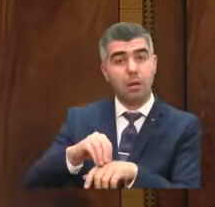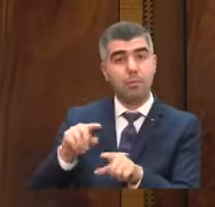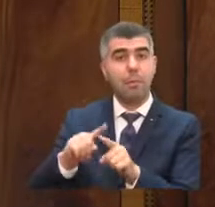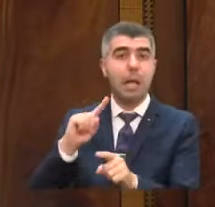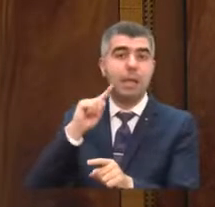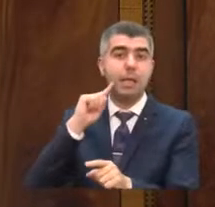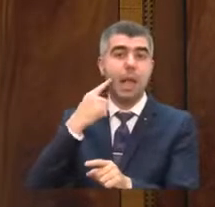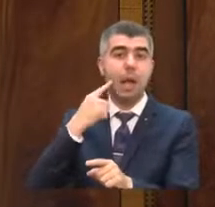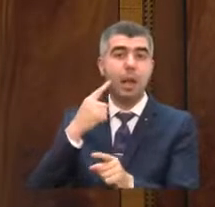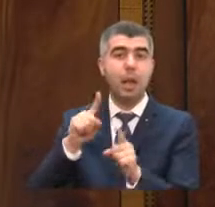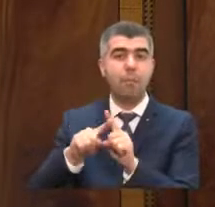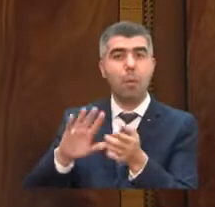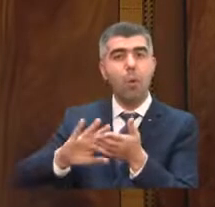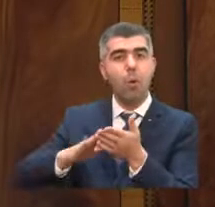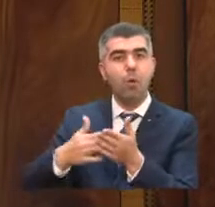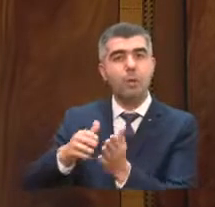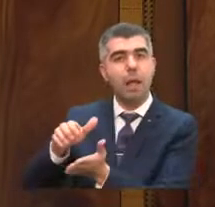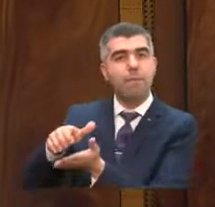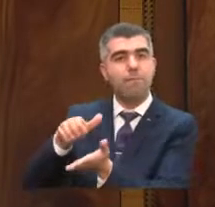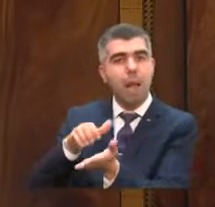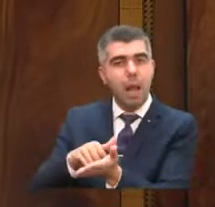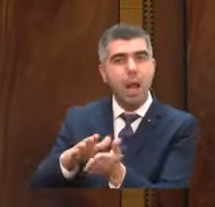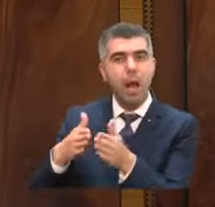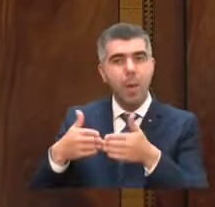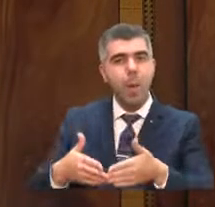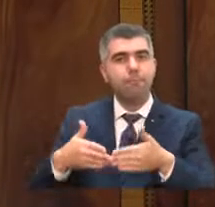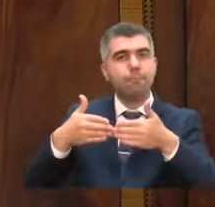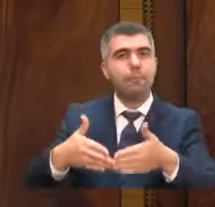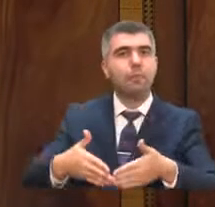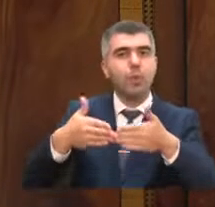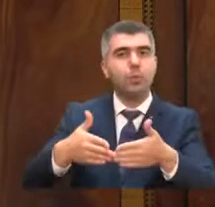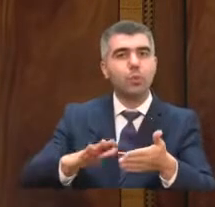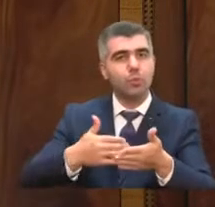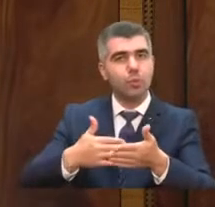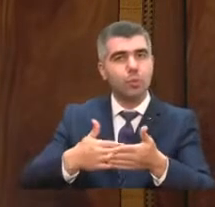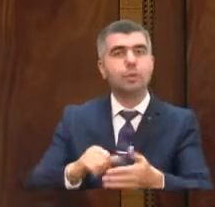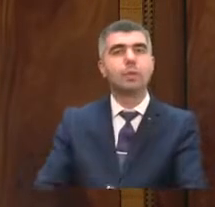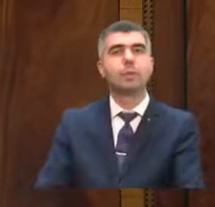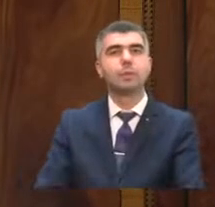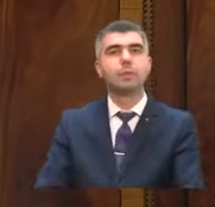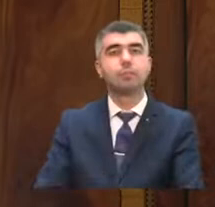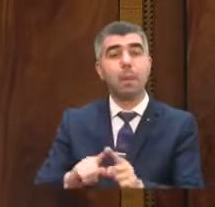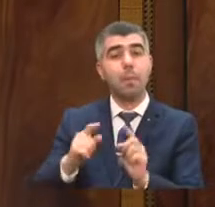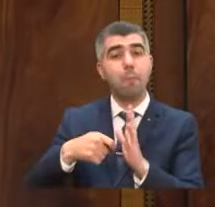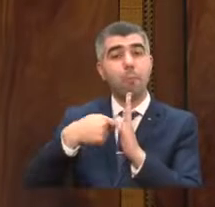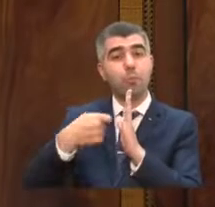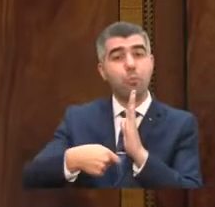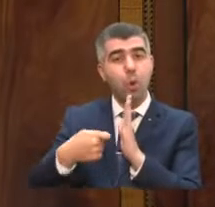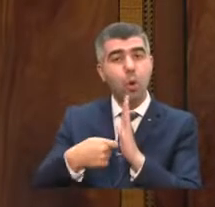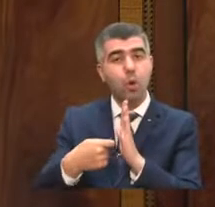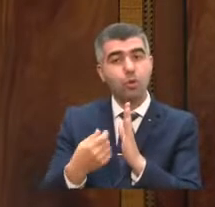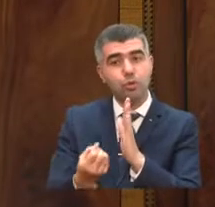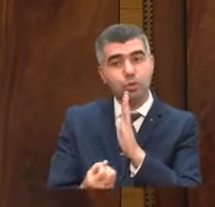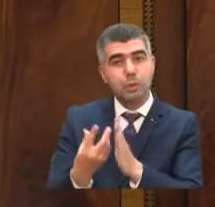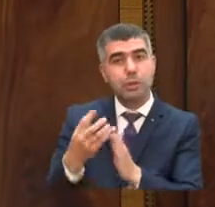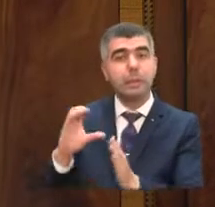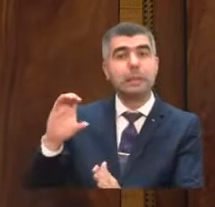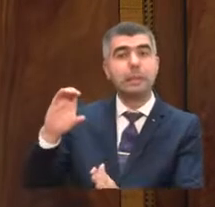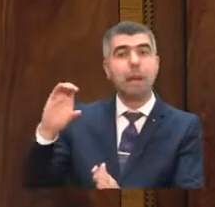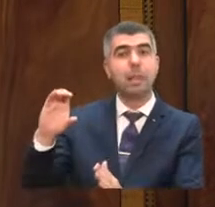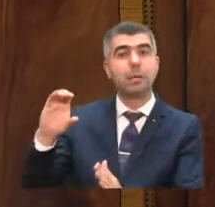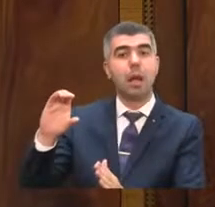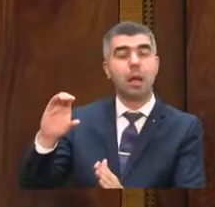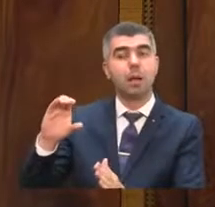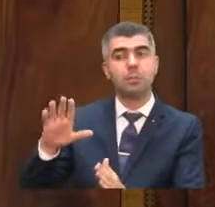فيما يتعلق بالسقي والشرب والميناء، الشروع في الخطوات الإجرائية للمشروع الكبير لتحلية مياه ديال الدار البيضاء الكبرى